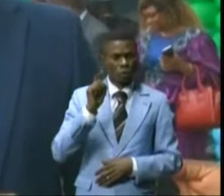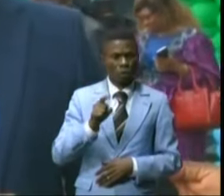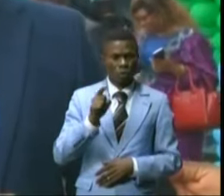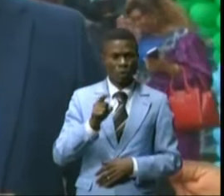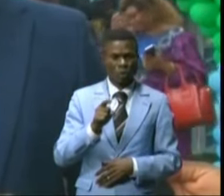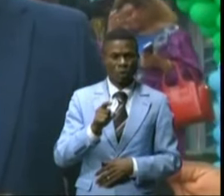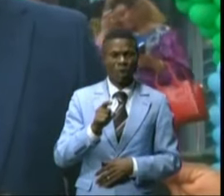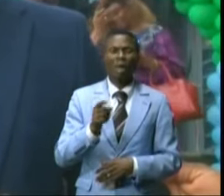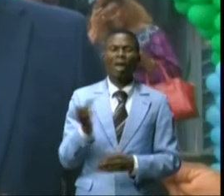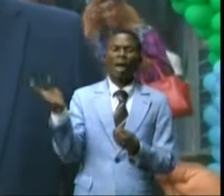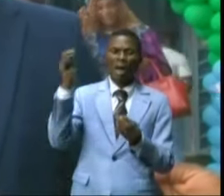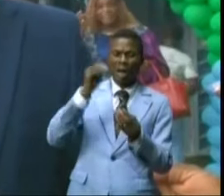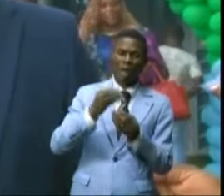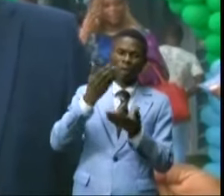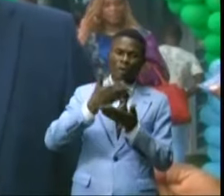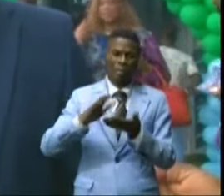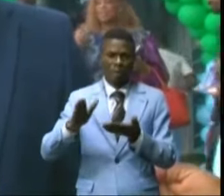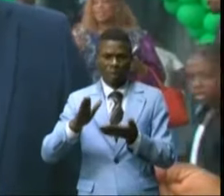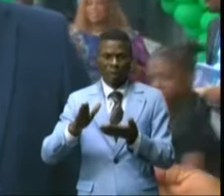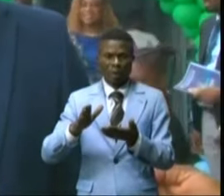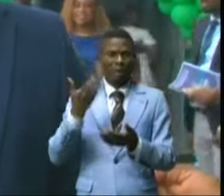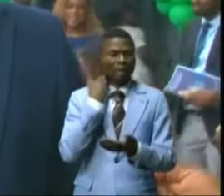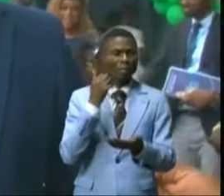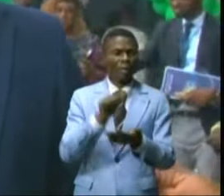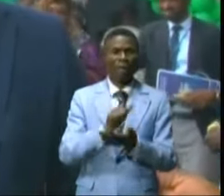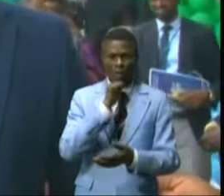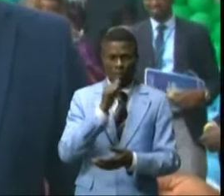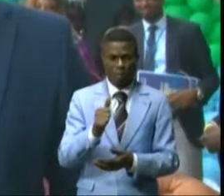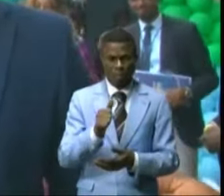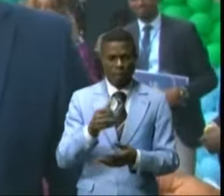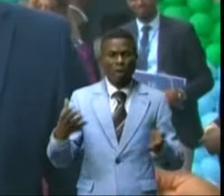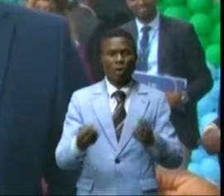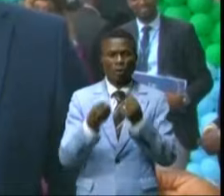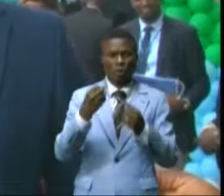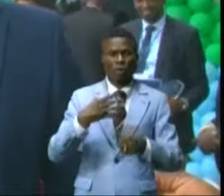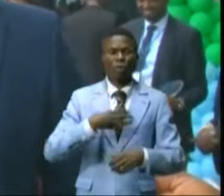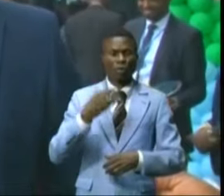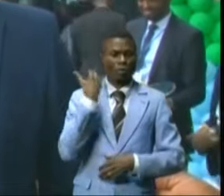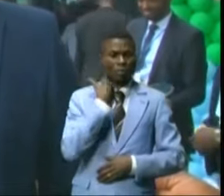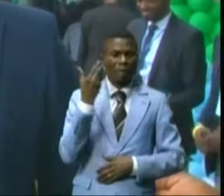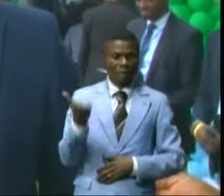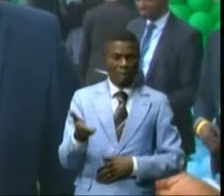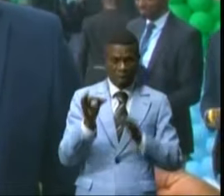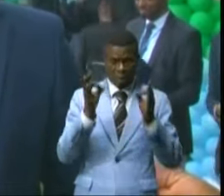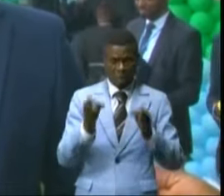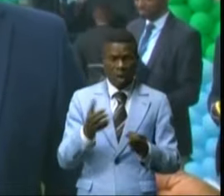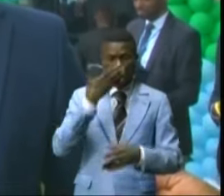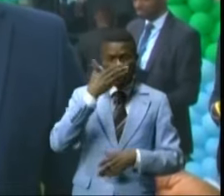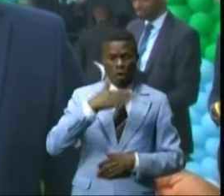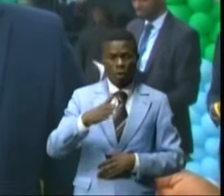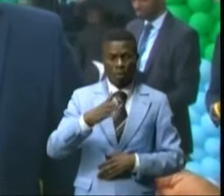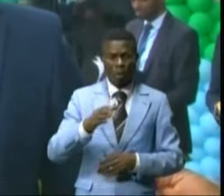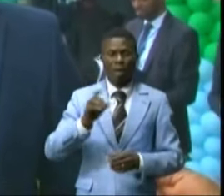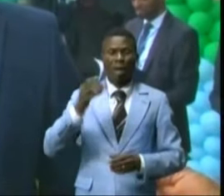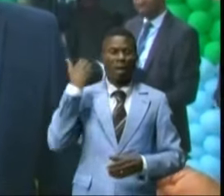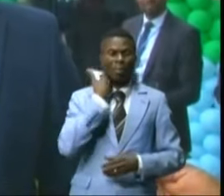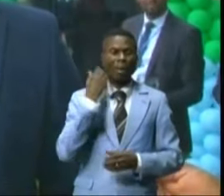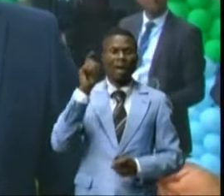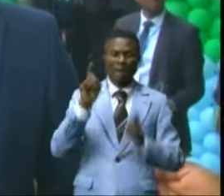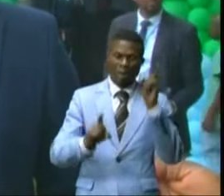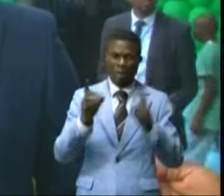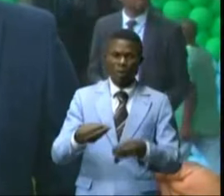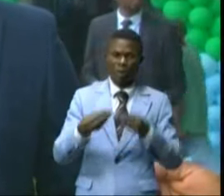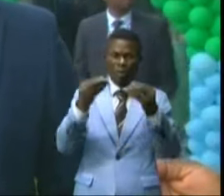pas intégré une partie des pathologies que l'on retrouve chez des patients. Et donc le centre des maladies rares voudrait